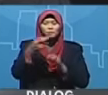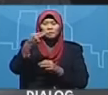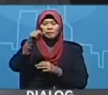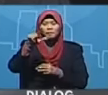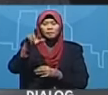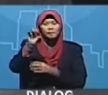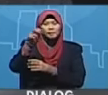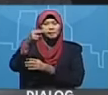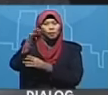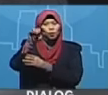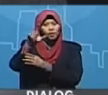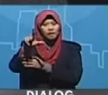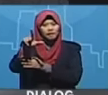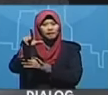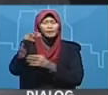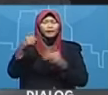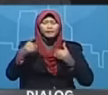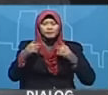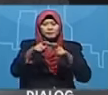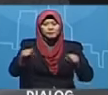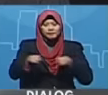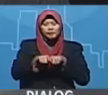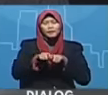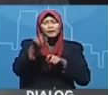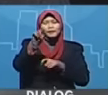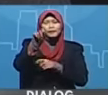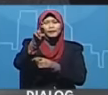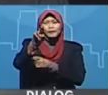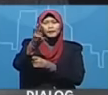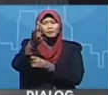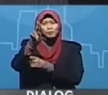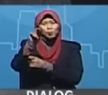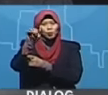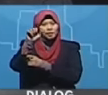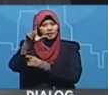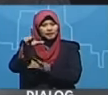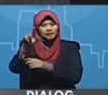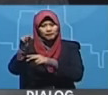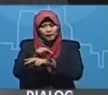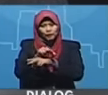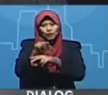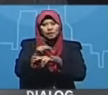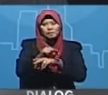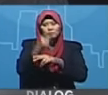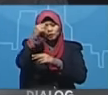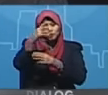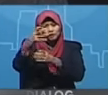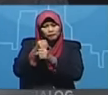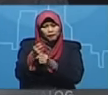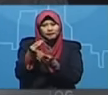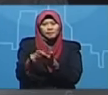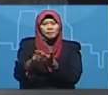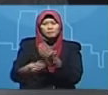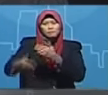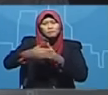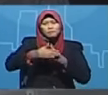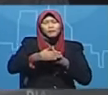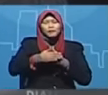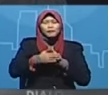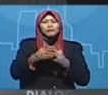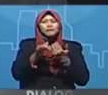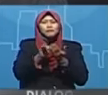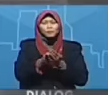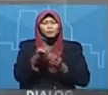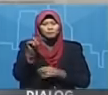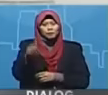yang melibatkan Tribunal Pengguna untuk membuat tuntutan. Ya, di Tribunal Pengguna untuk dapat kembali wang. Jadi itu sebab tu